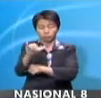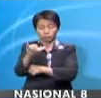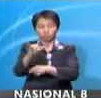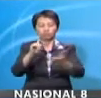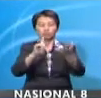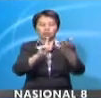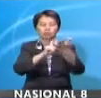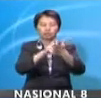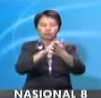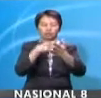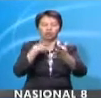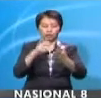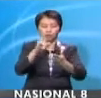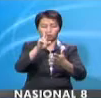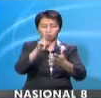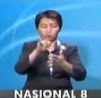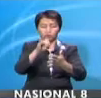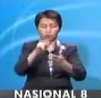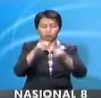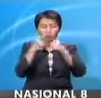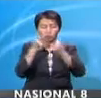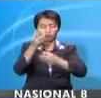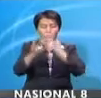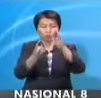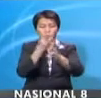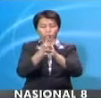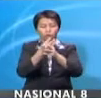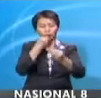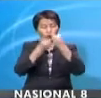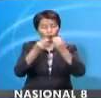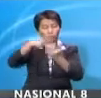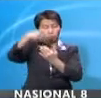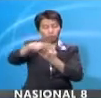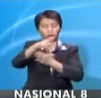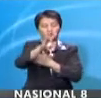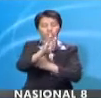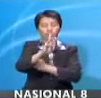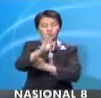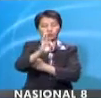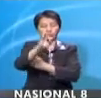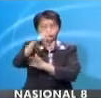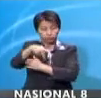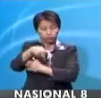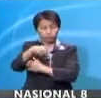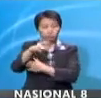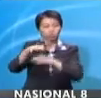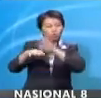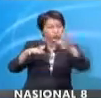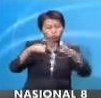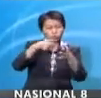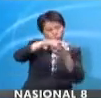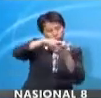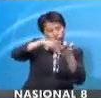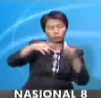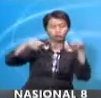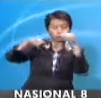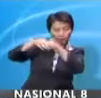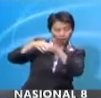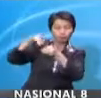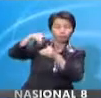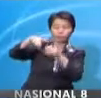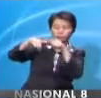dan juga United Nations World Food Program WFP pun berada di dalam pesawat kita. Jadi